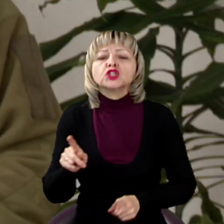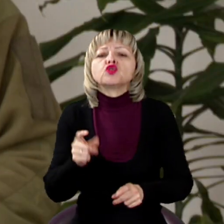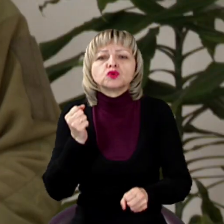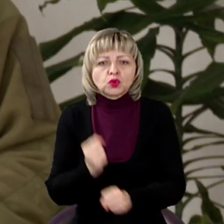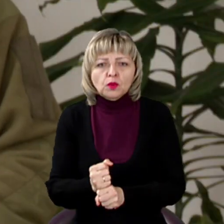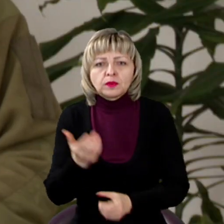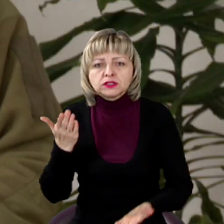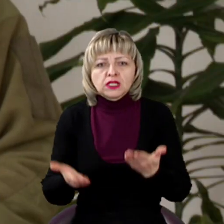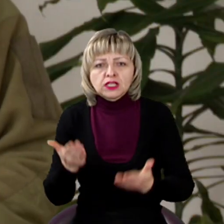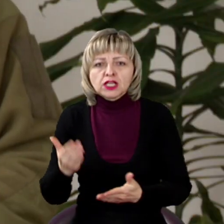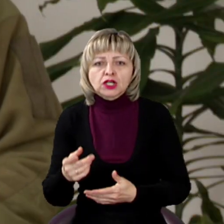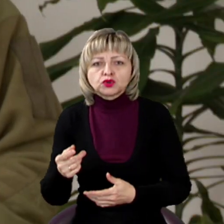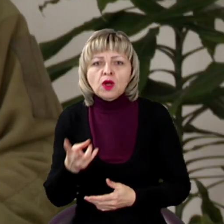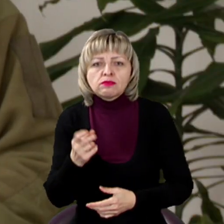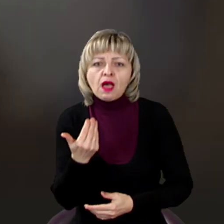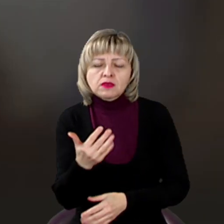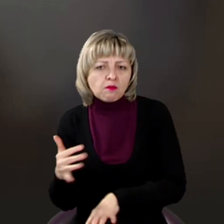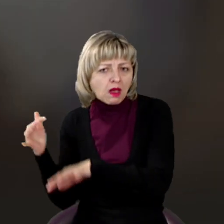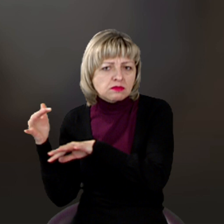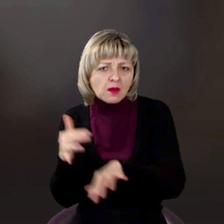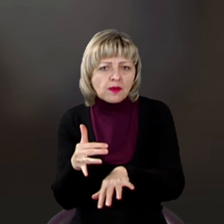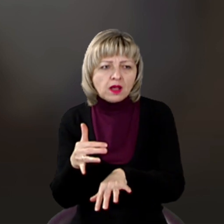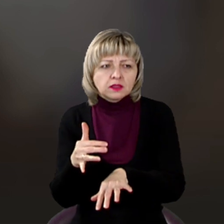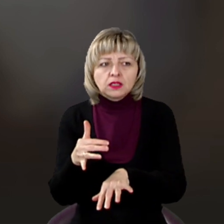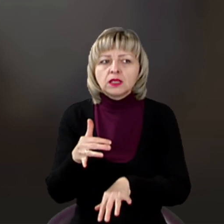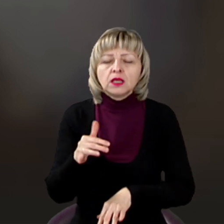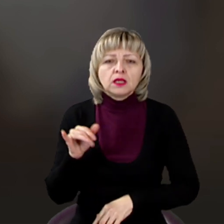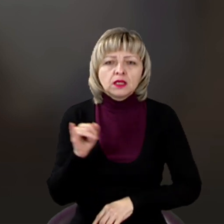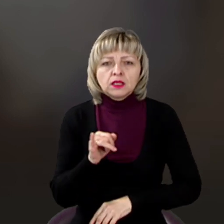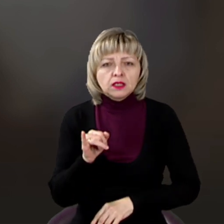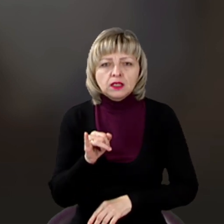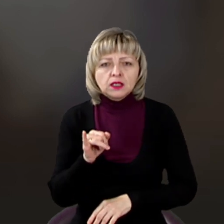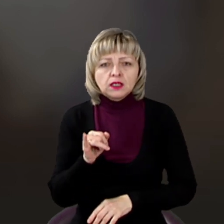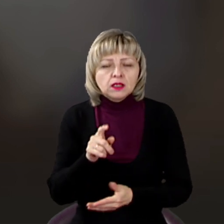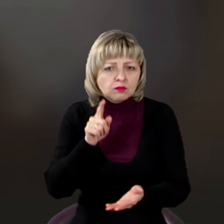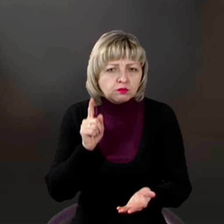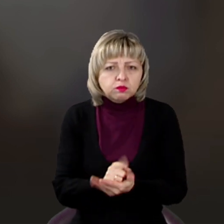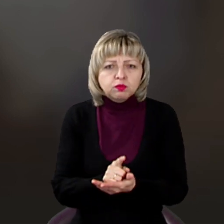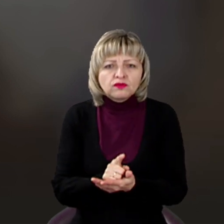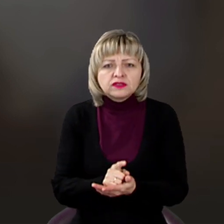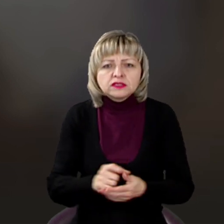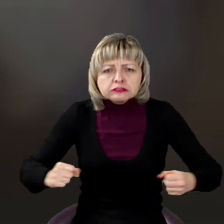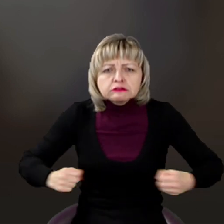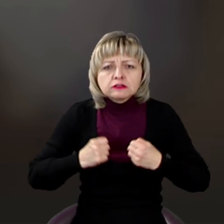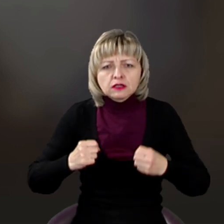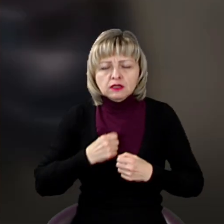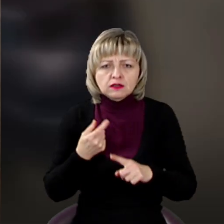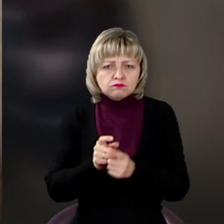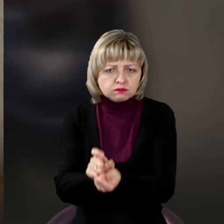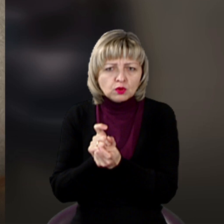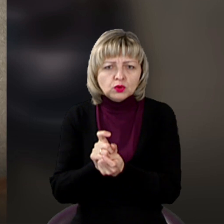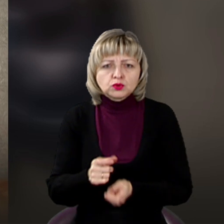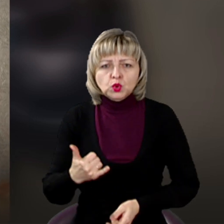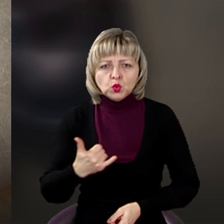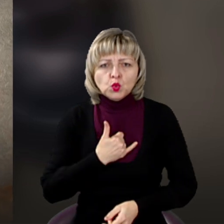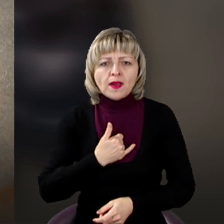зробиш? Якщо на тебе напали, ти маєш зубами і когтями гризти то все. У мене